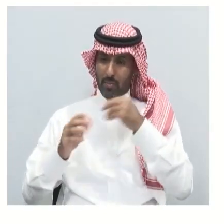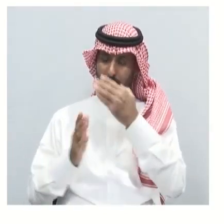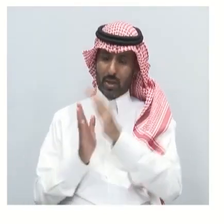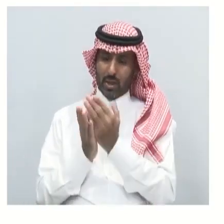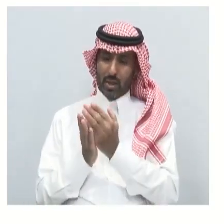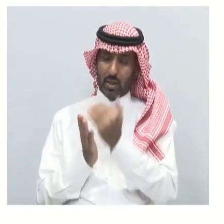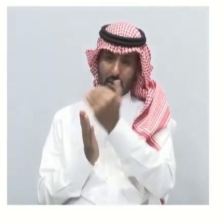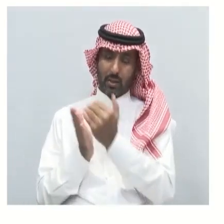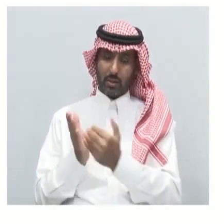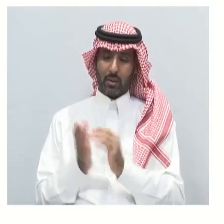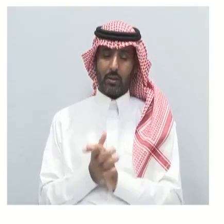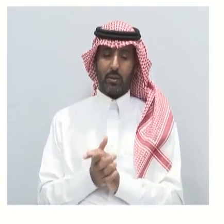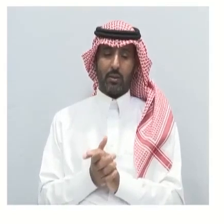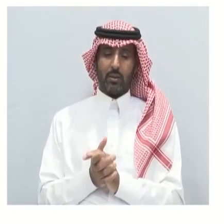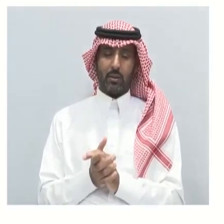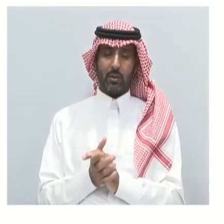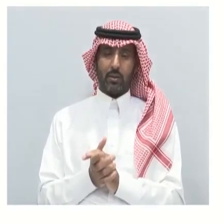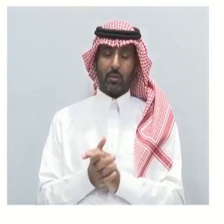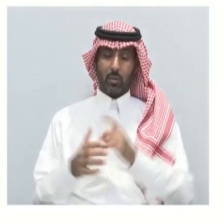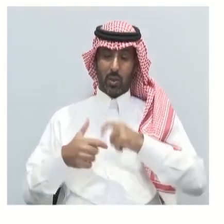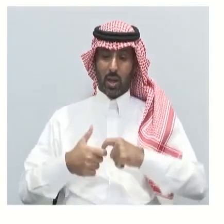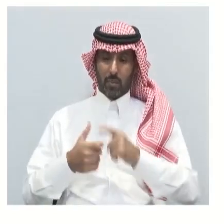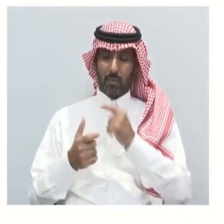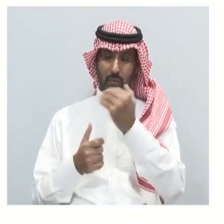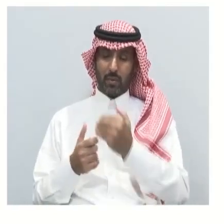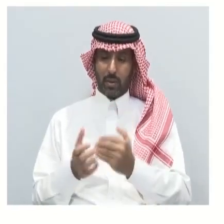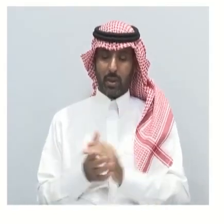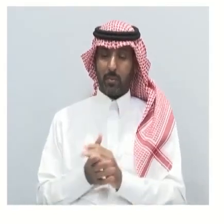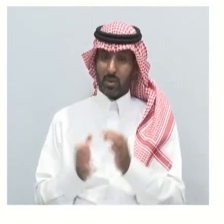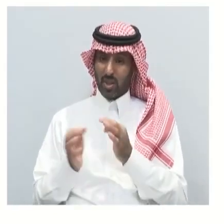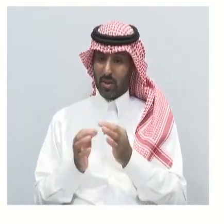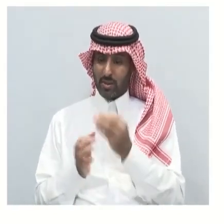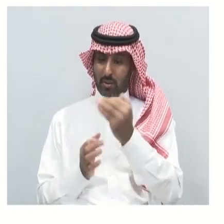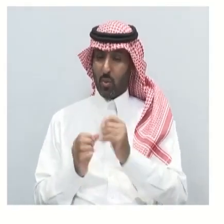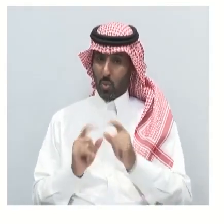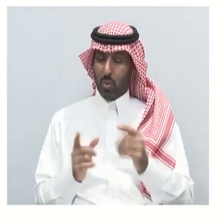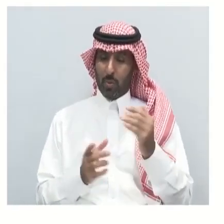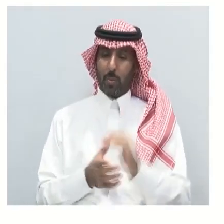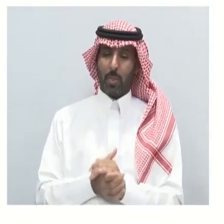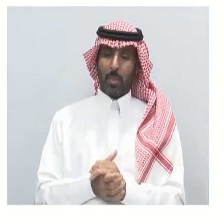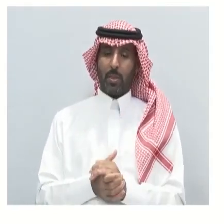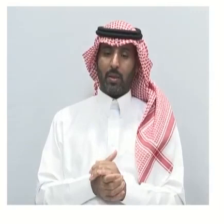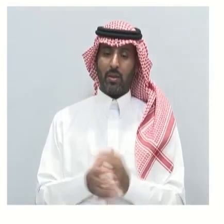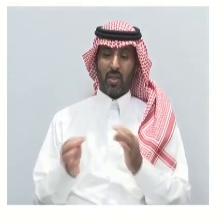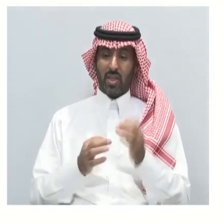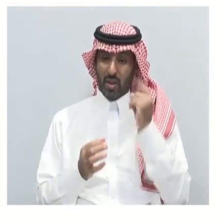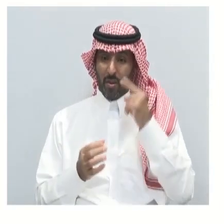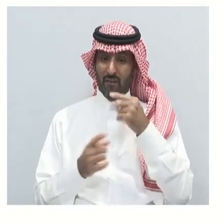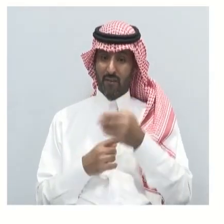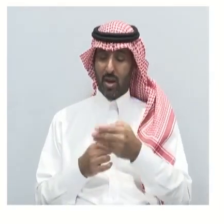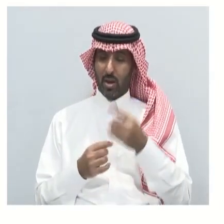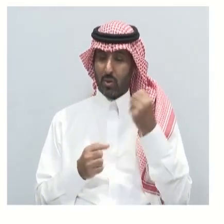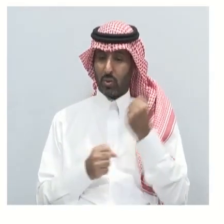العلمي عده خطوات متتابعه مترابطه تتميز بالتناسق والتنظيم والوضوح منها تنظيم طبعا افكاره